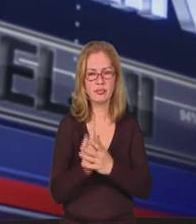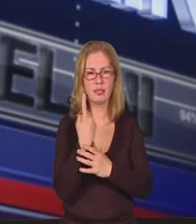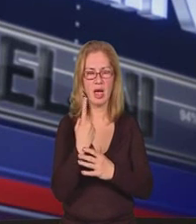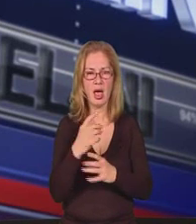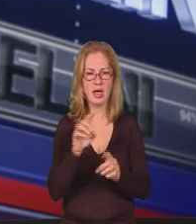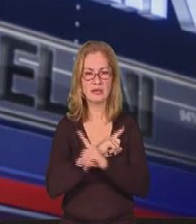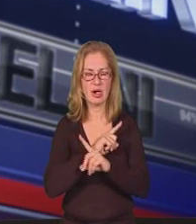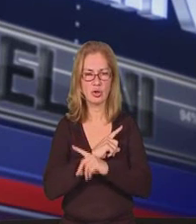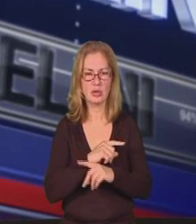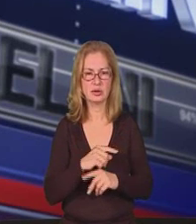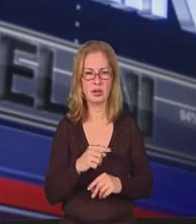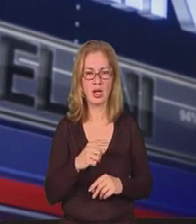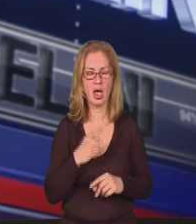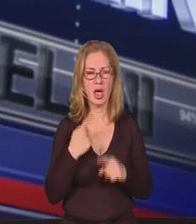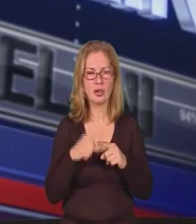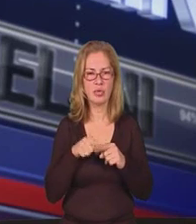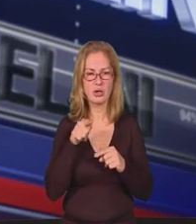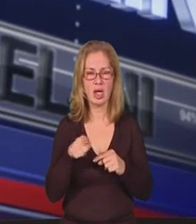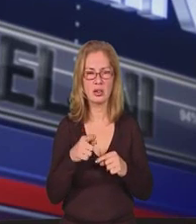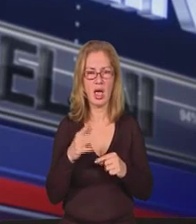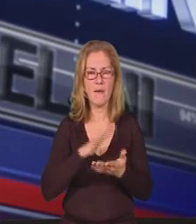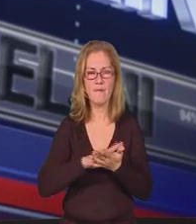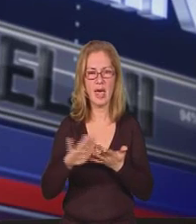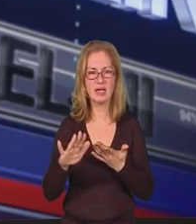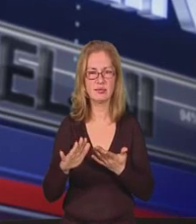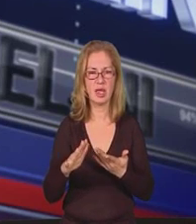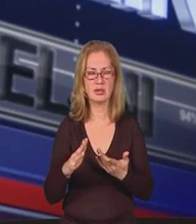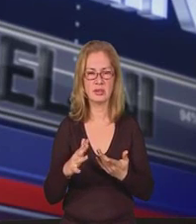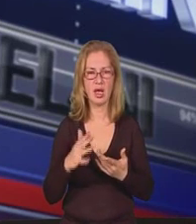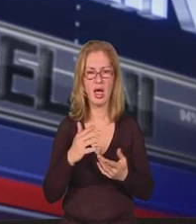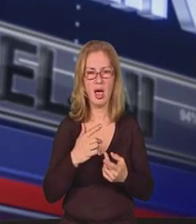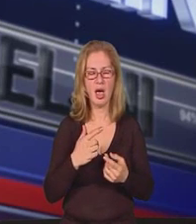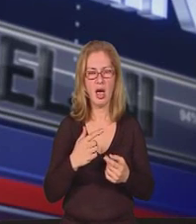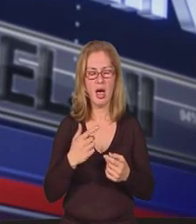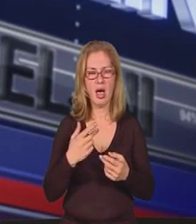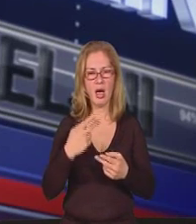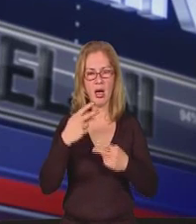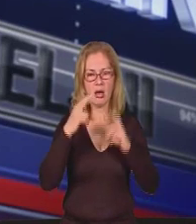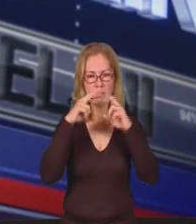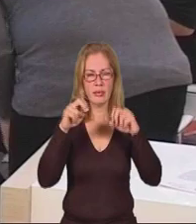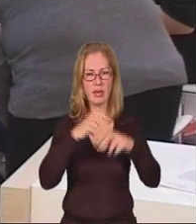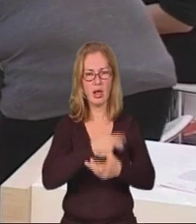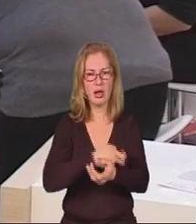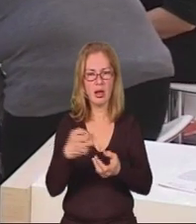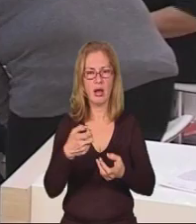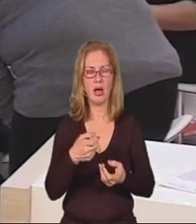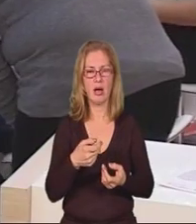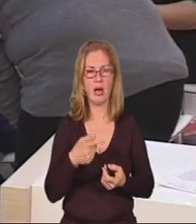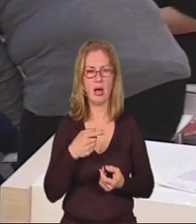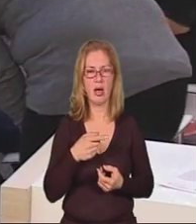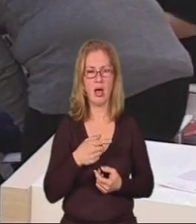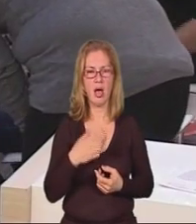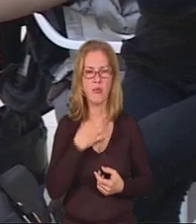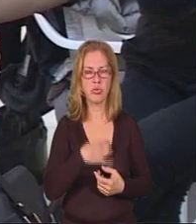smrtnosti. Povodom Svjetskog dana ove bolesti organizovana su besplatna testiranja na ovu bolest do kraja godine. Hronična